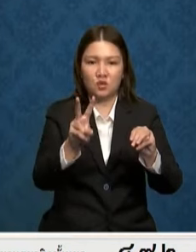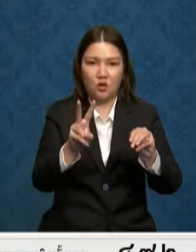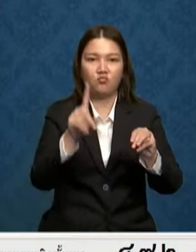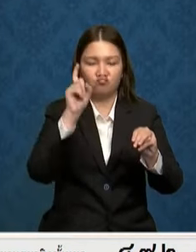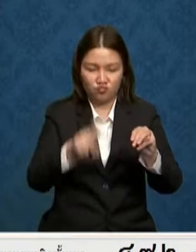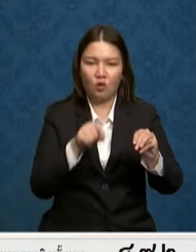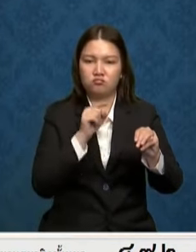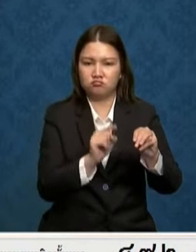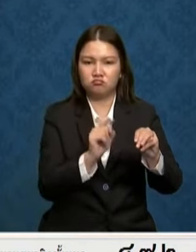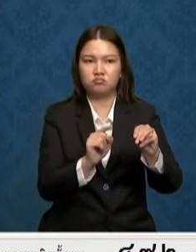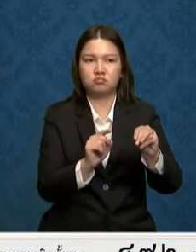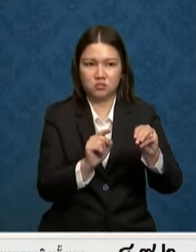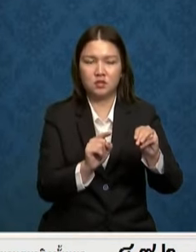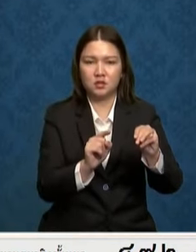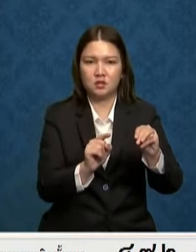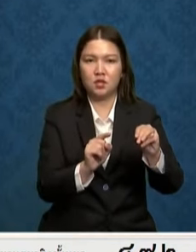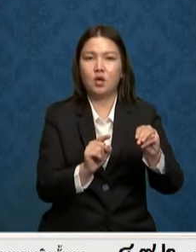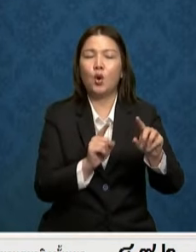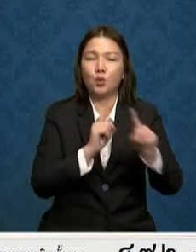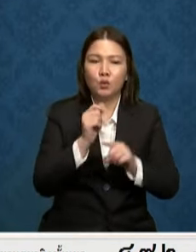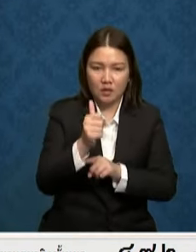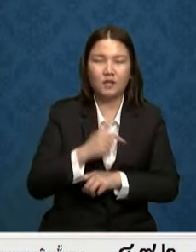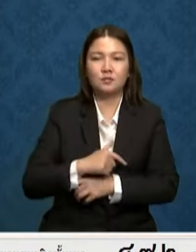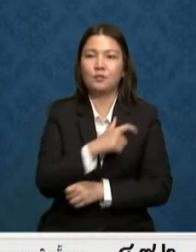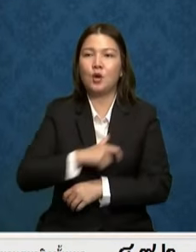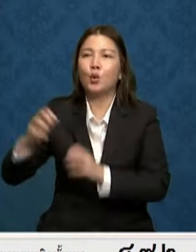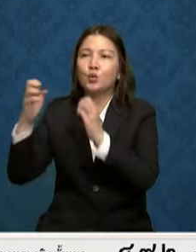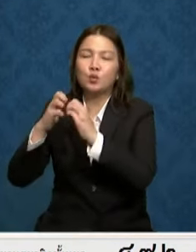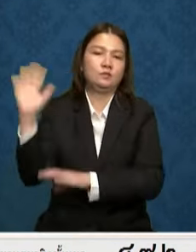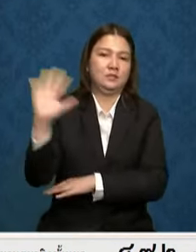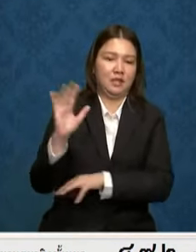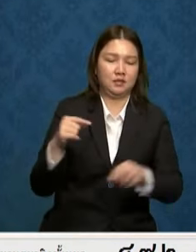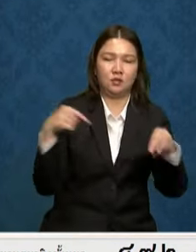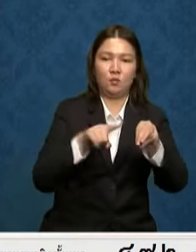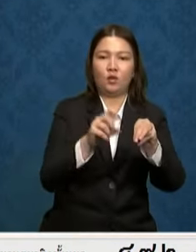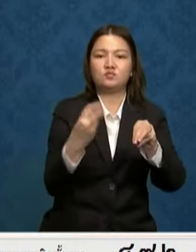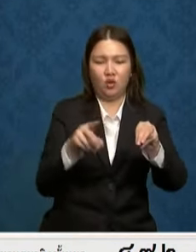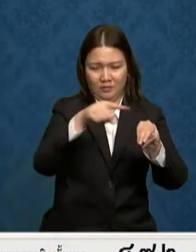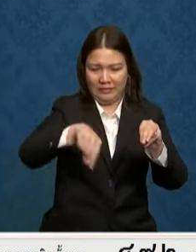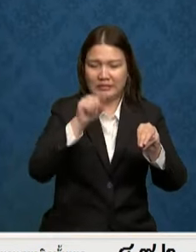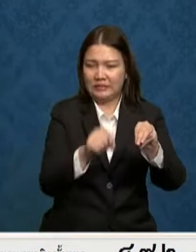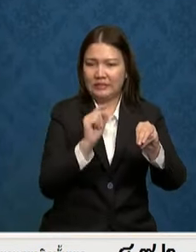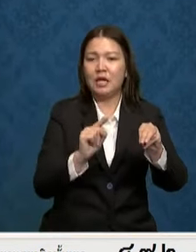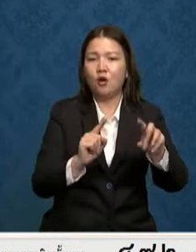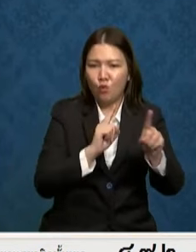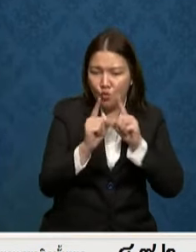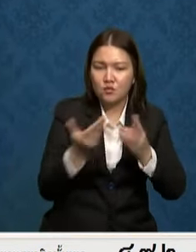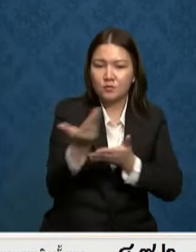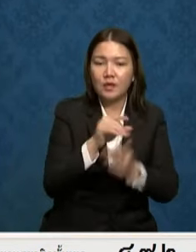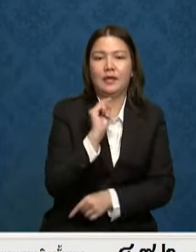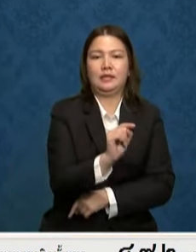ของกฎหมายที่ปกป้ององค์พระมหากษัตริย์ได้นี้มันต้องแยกกันนะครับตัวคำวินิจฉัยของศาลรัฐธรรมนูญบอก